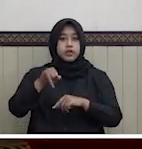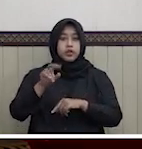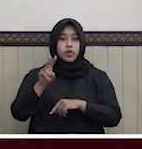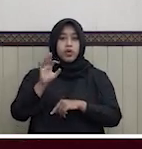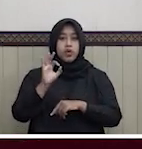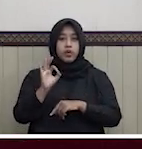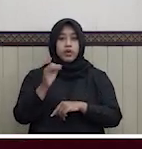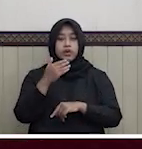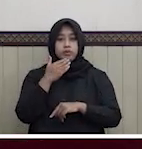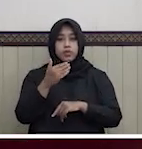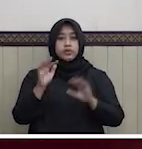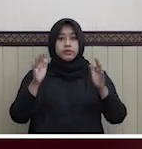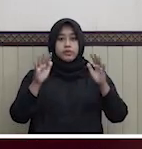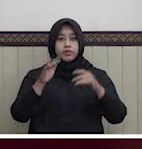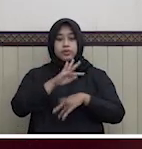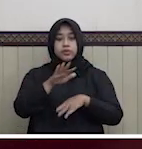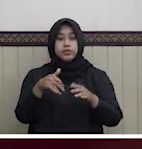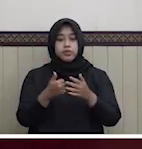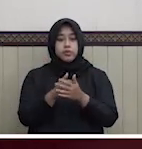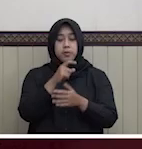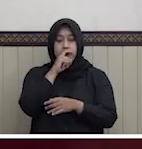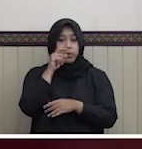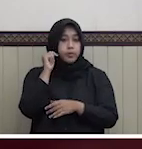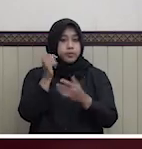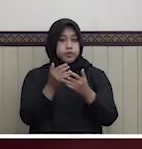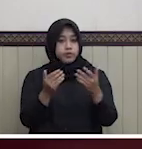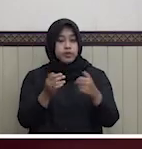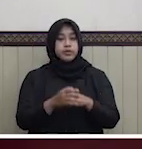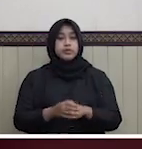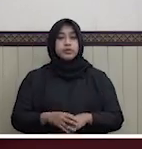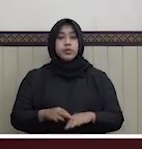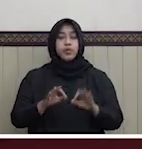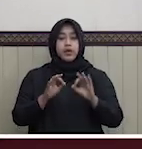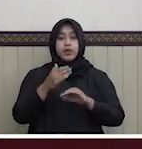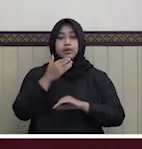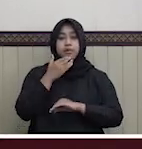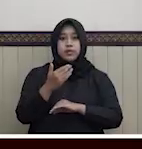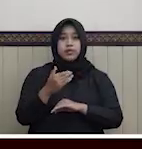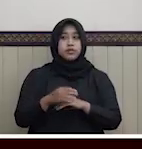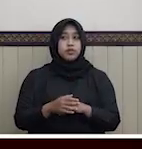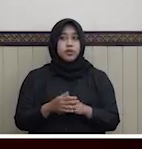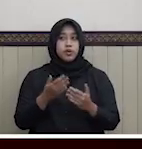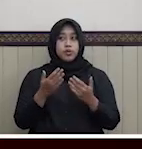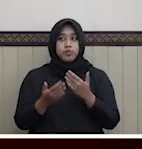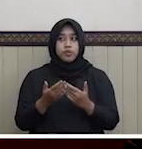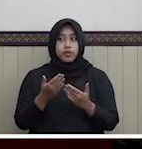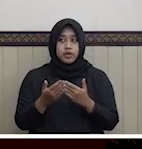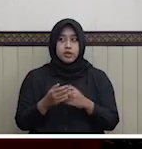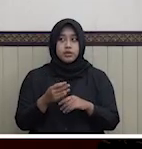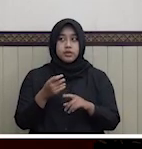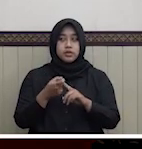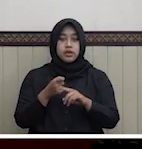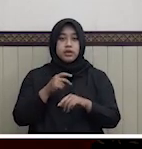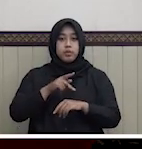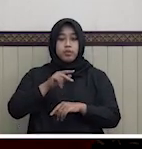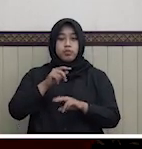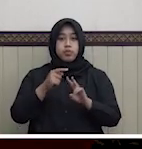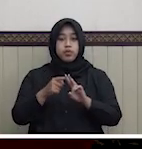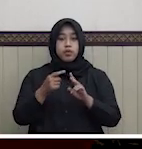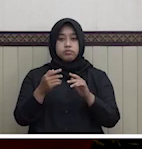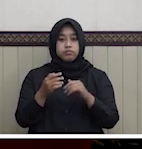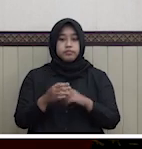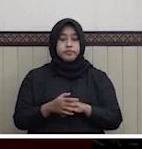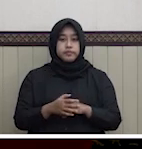oke tepuk tangan untuk kita semua Bapak dan Ibu Ya terima kasih mungkin dari kami berdua